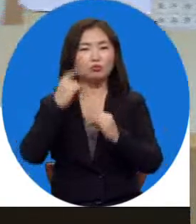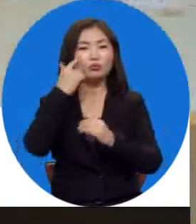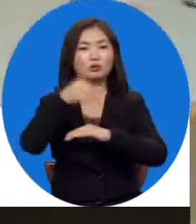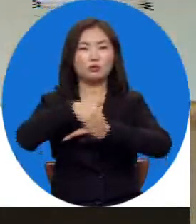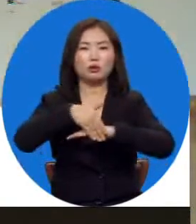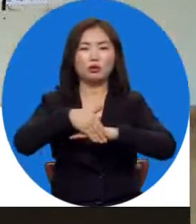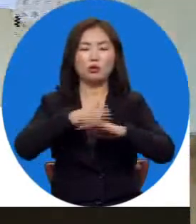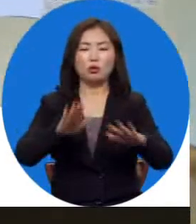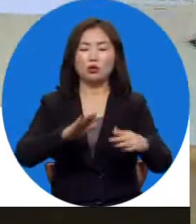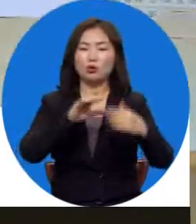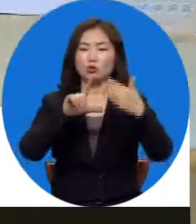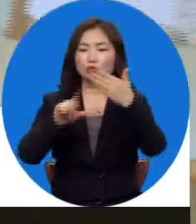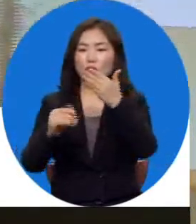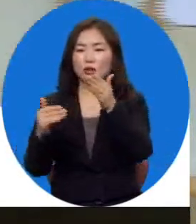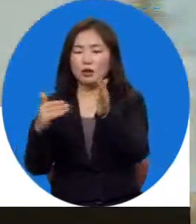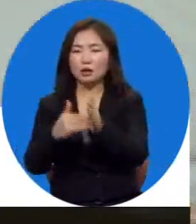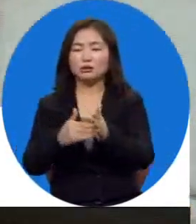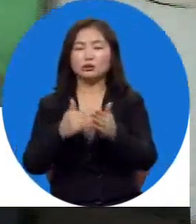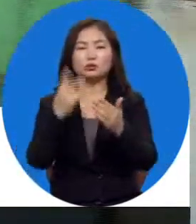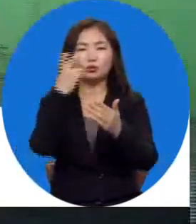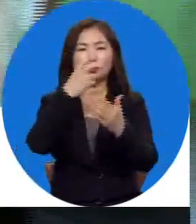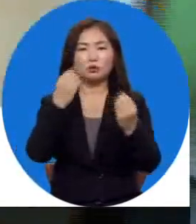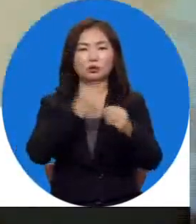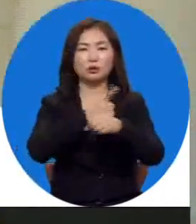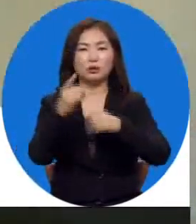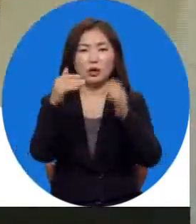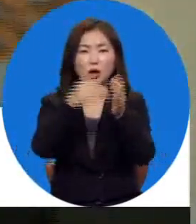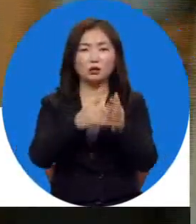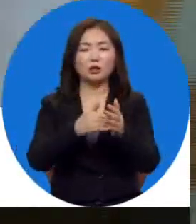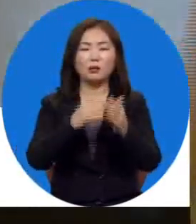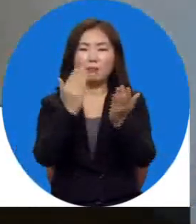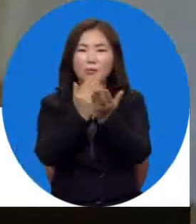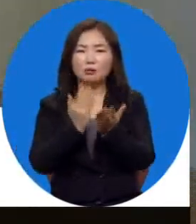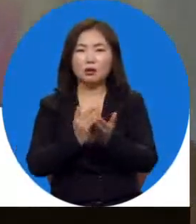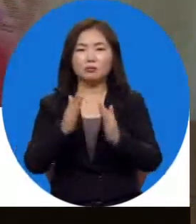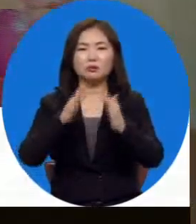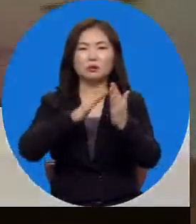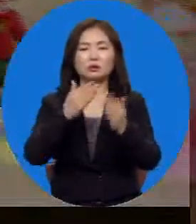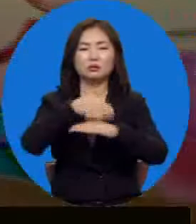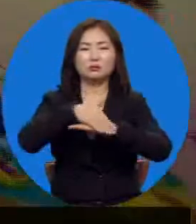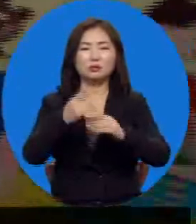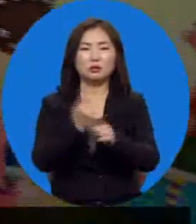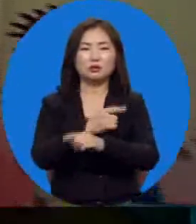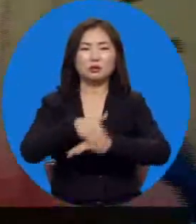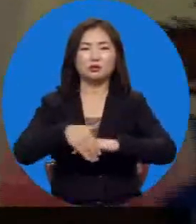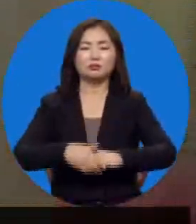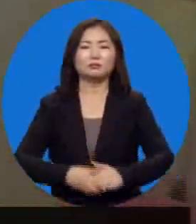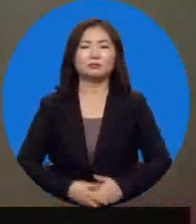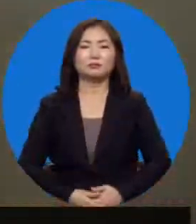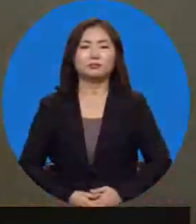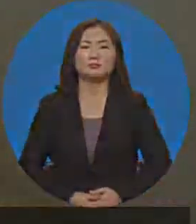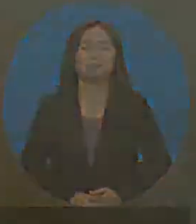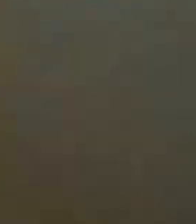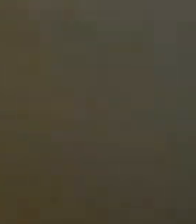대구시는 오는 9월까지 조사를 끝낸 뒤에 내년까지 맞춤형 빈집 정비 계획을 세웁니다